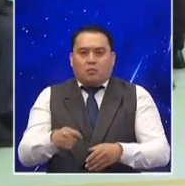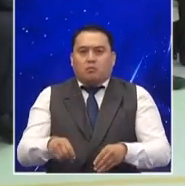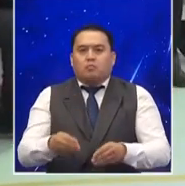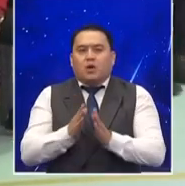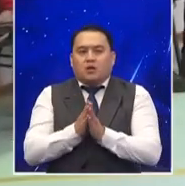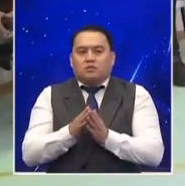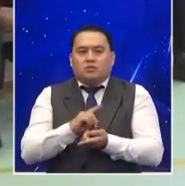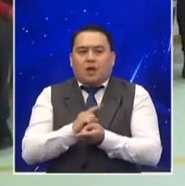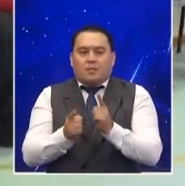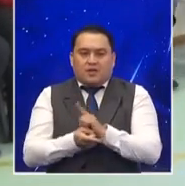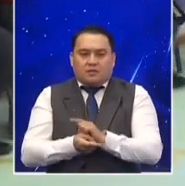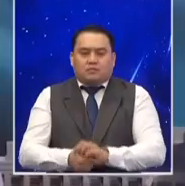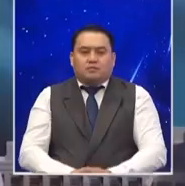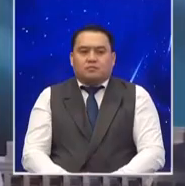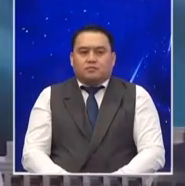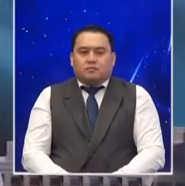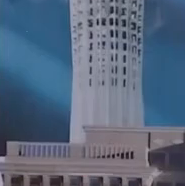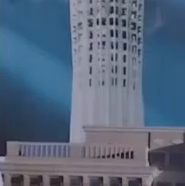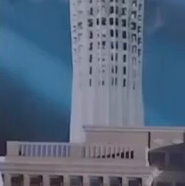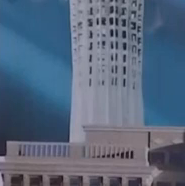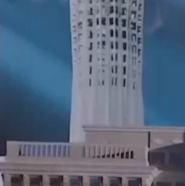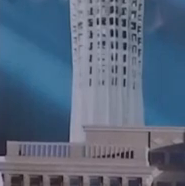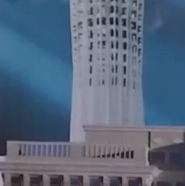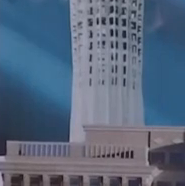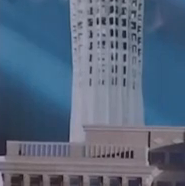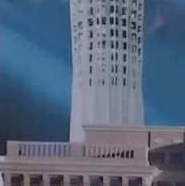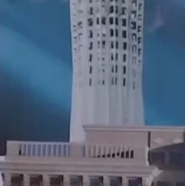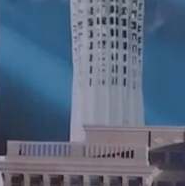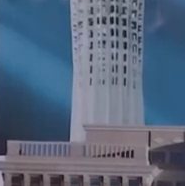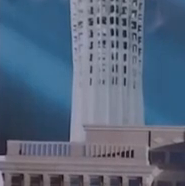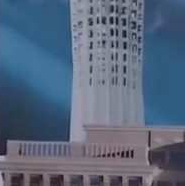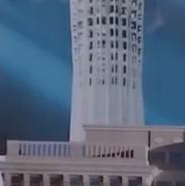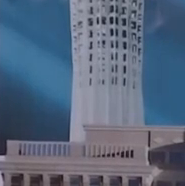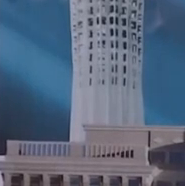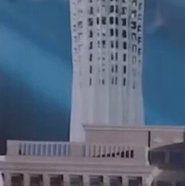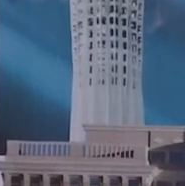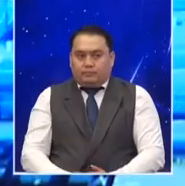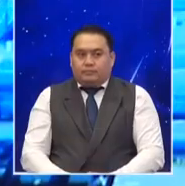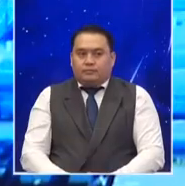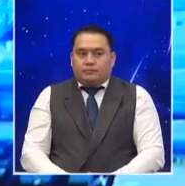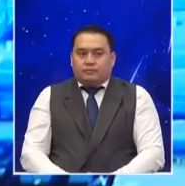взамен, рассказывают местные жители. Рустам Аралбаев, Абой Хутхпай, телеканал «Жетісу».